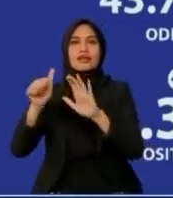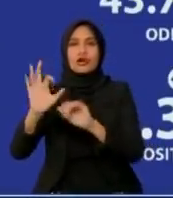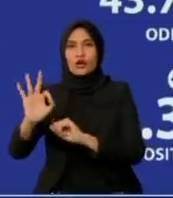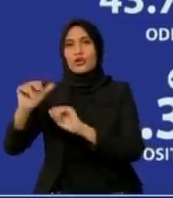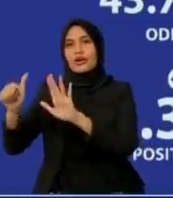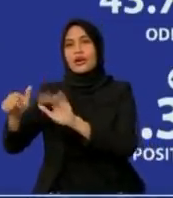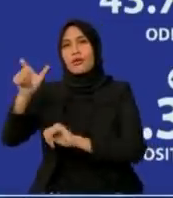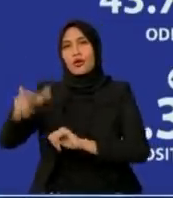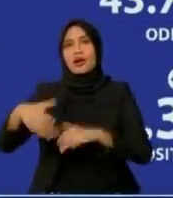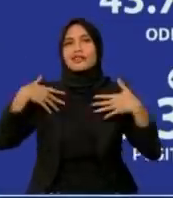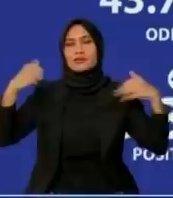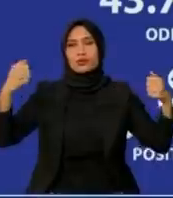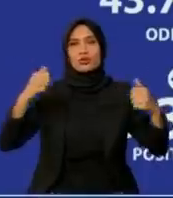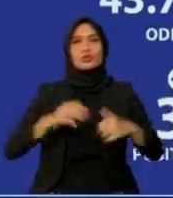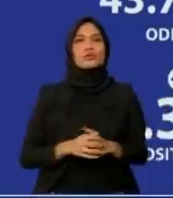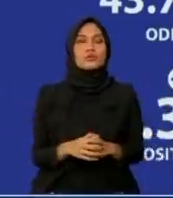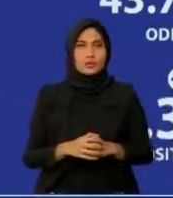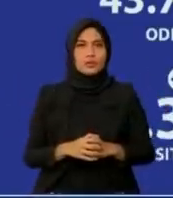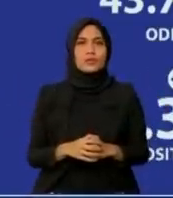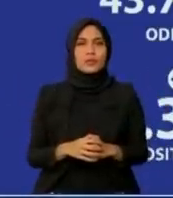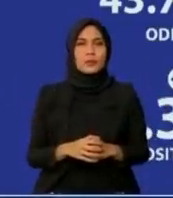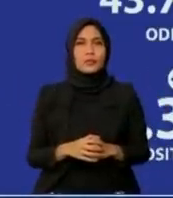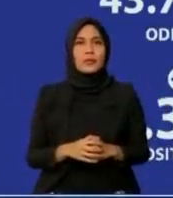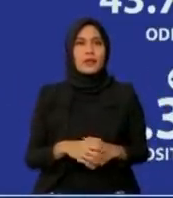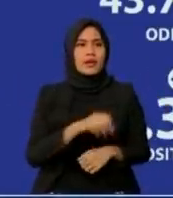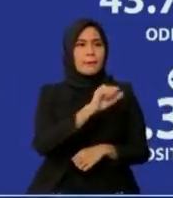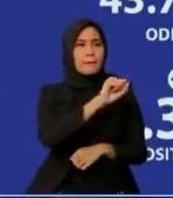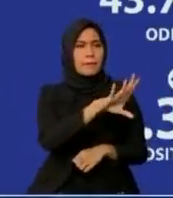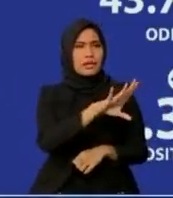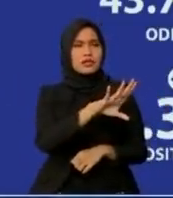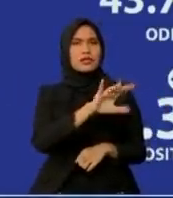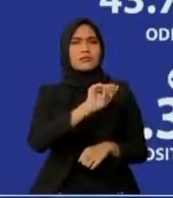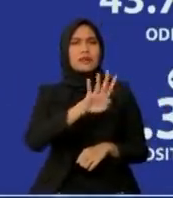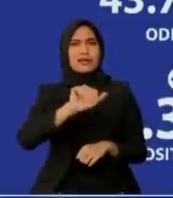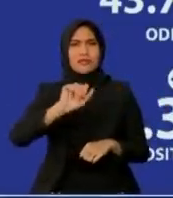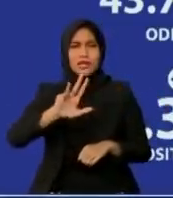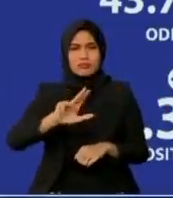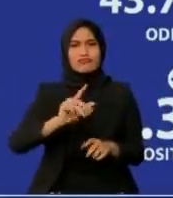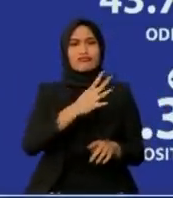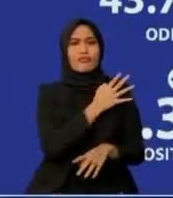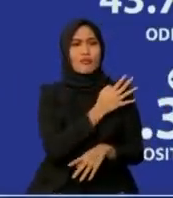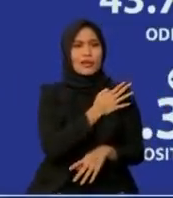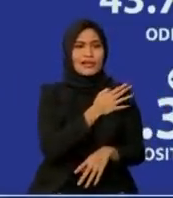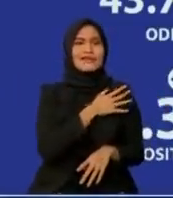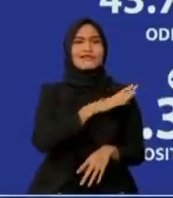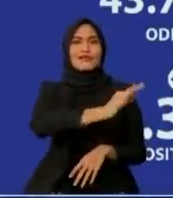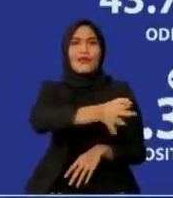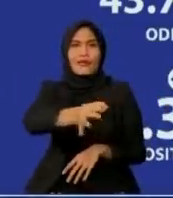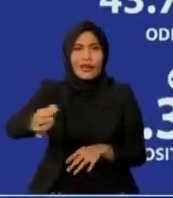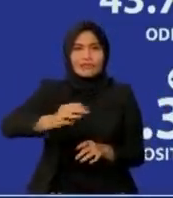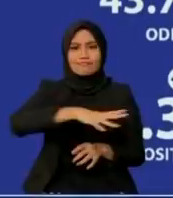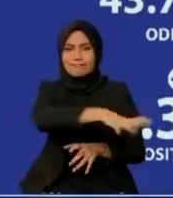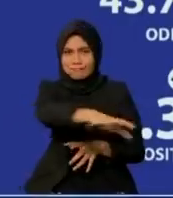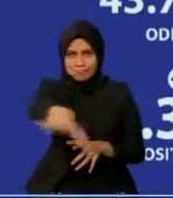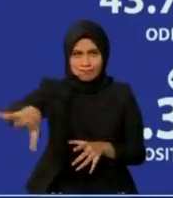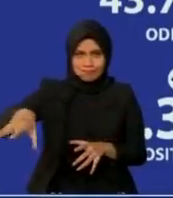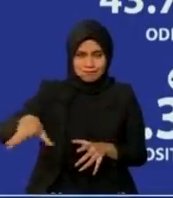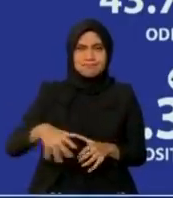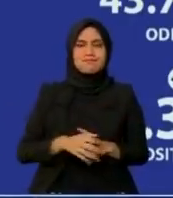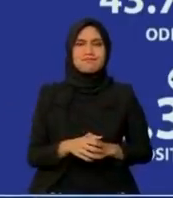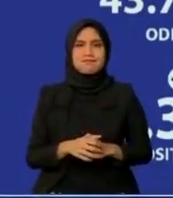24868 Hai sudah 449 kabupaten kota yang tertampak di 34